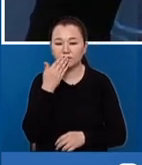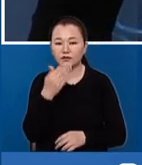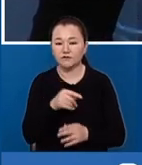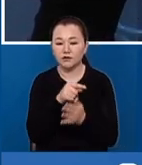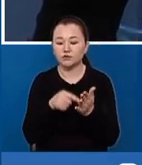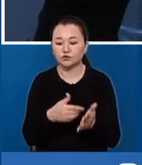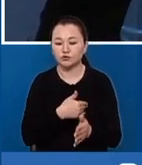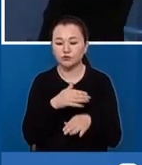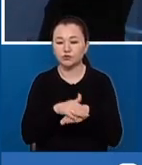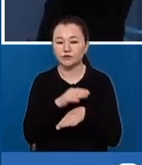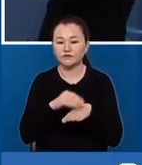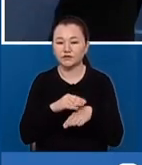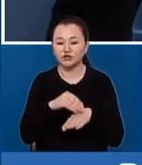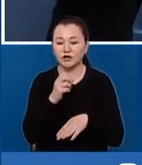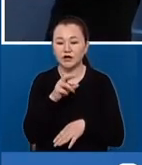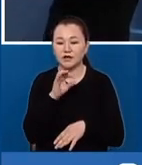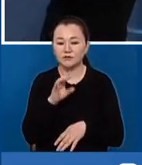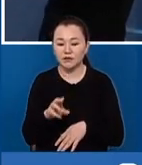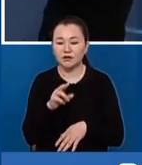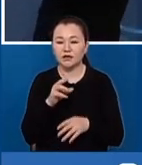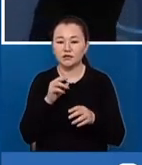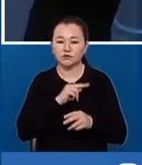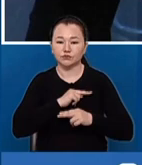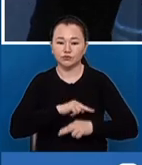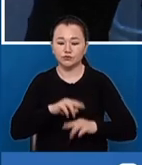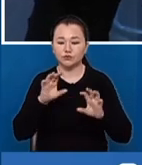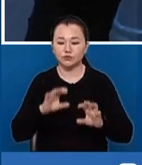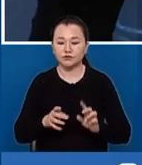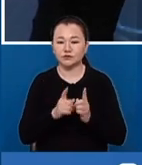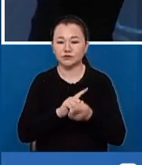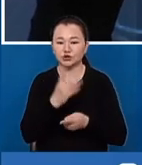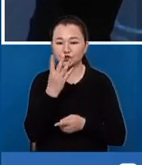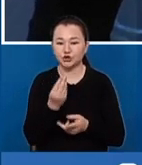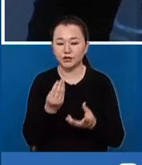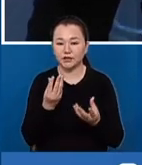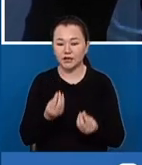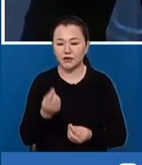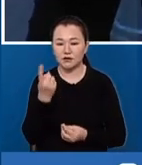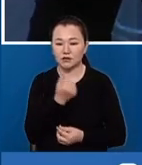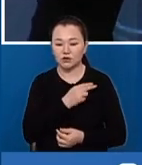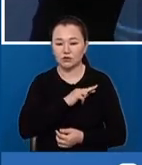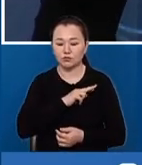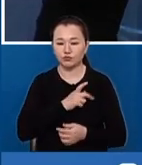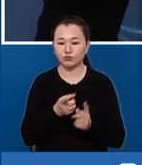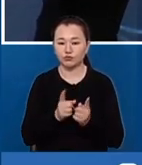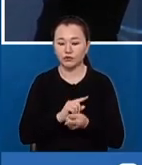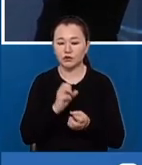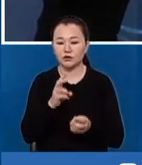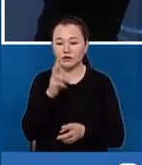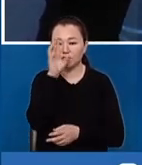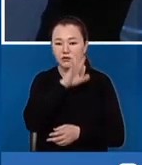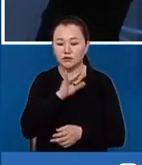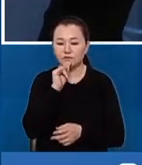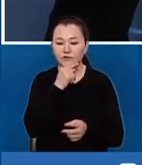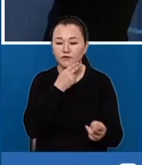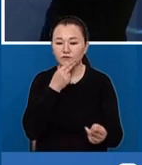кеш жарық. Қайырбек мырза, еңбек кодексіндегі бұл өзгеріс, яғни 4 күндік жұмыс аптасына көшу ел экономикасына қалай әсер етпек?